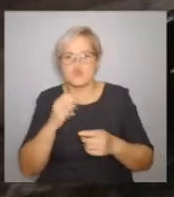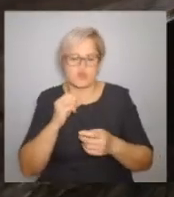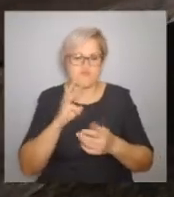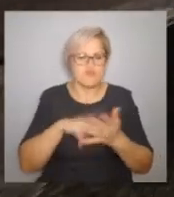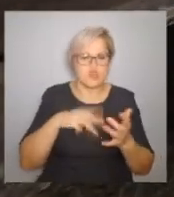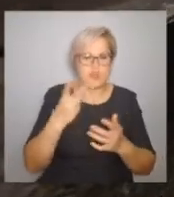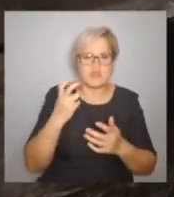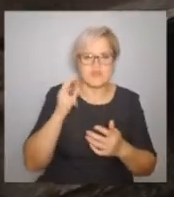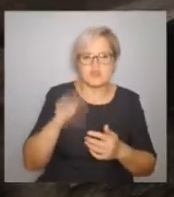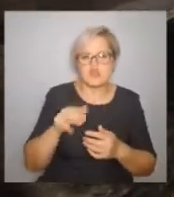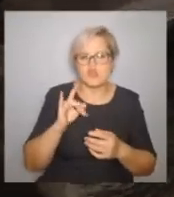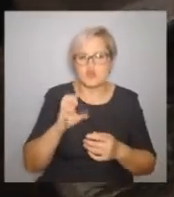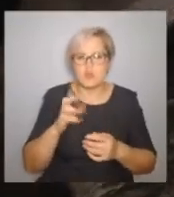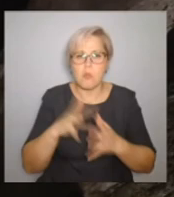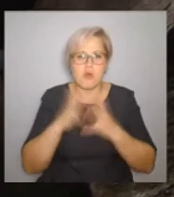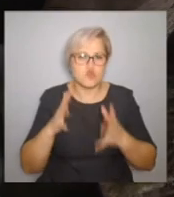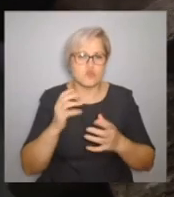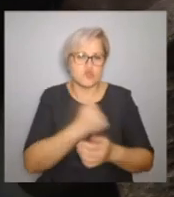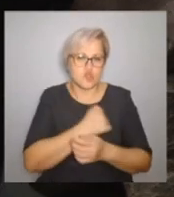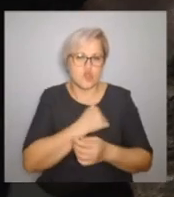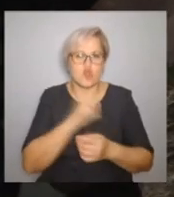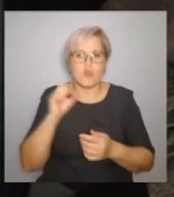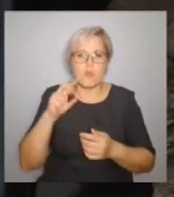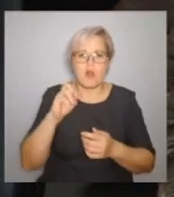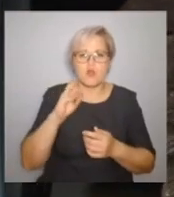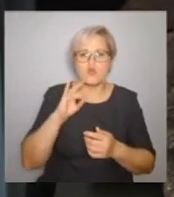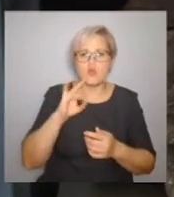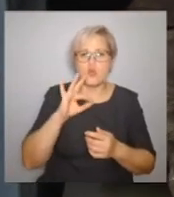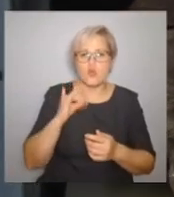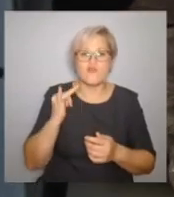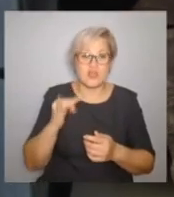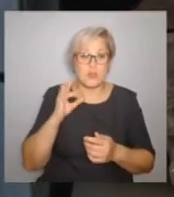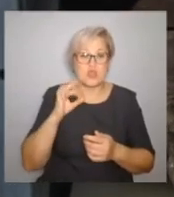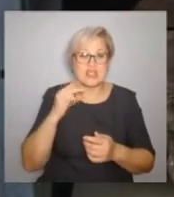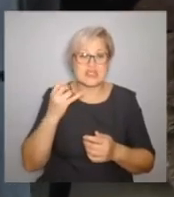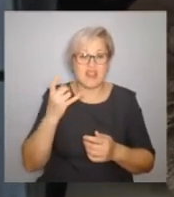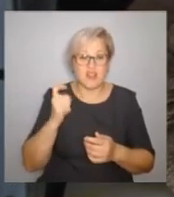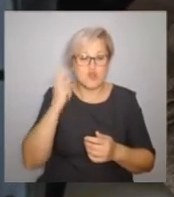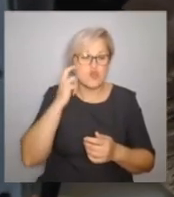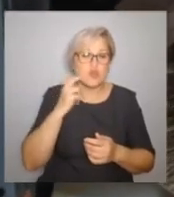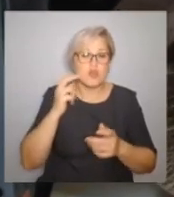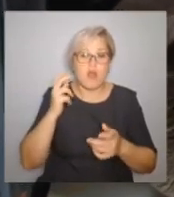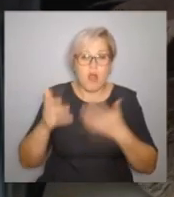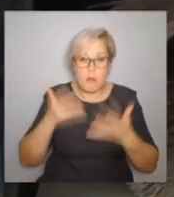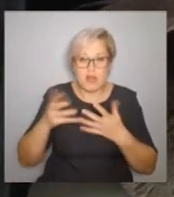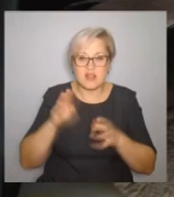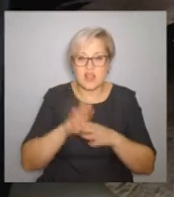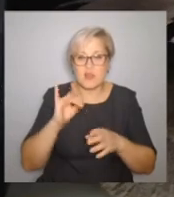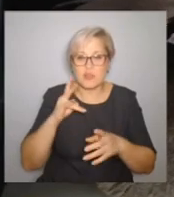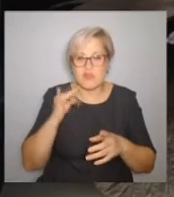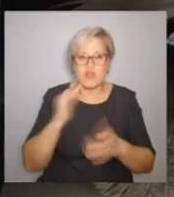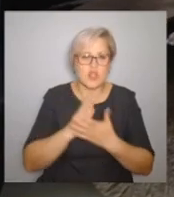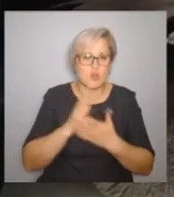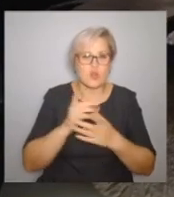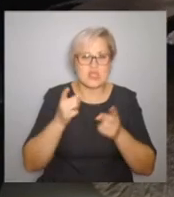крошится. Вообще кость мамонта, и не кость мамонта, а бивень мамонта на нашей территории встречается часто